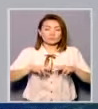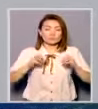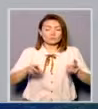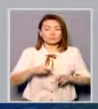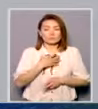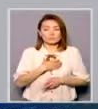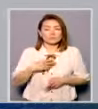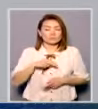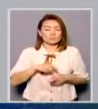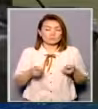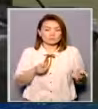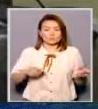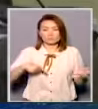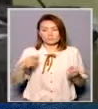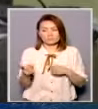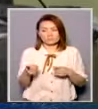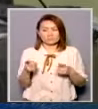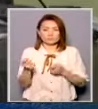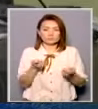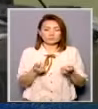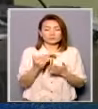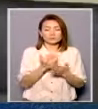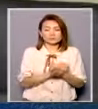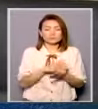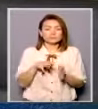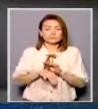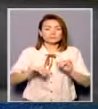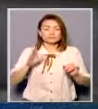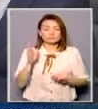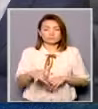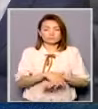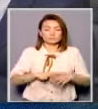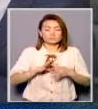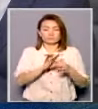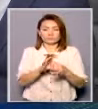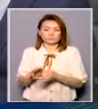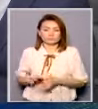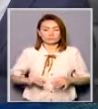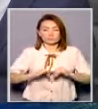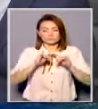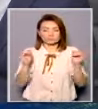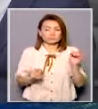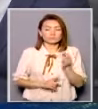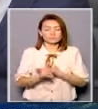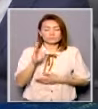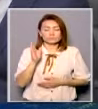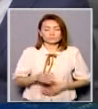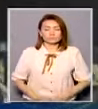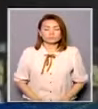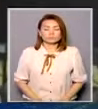рөлі күшейген саяси жүйеге көшу, демократиялық процестер қарқын үдету, елдегі бірлік пен ынтымақты арттыру бастамасы қолдауға